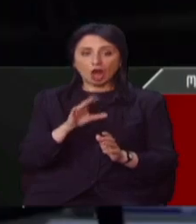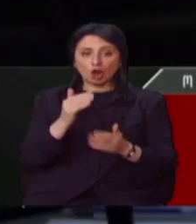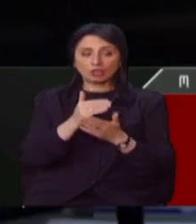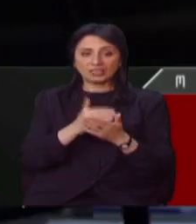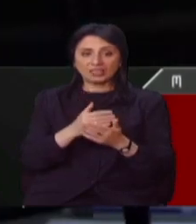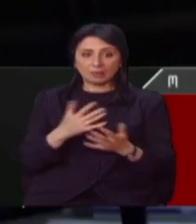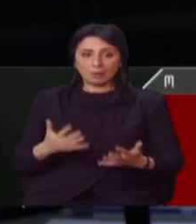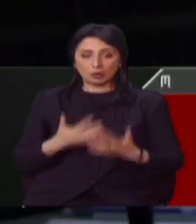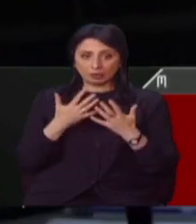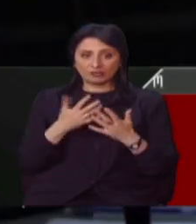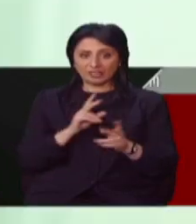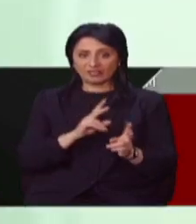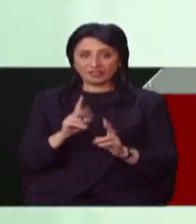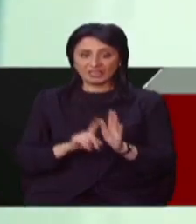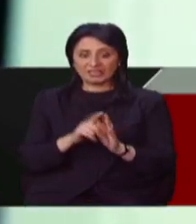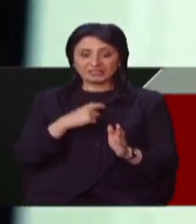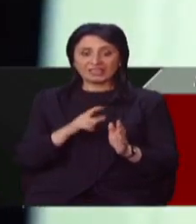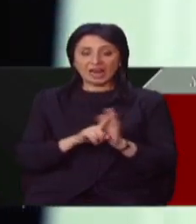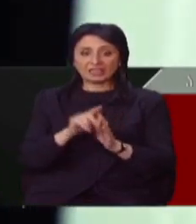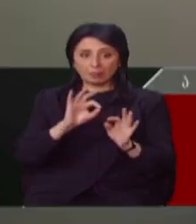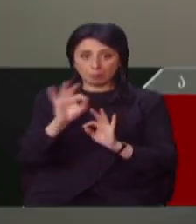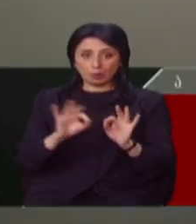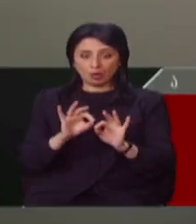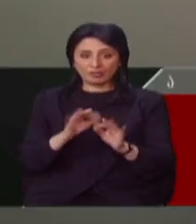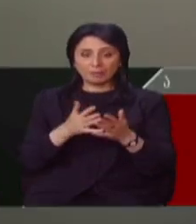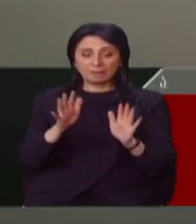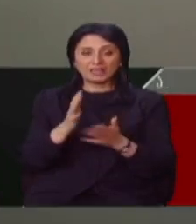ჩართვის მოტივაციას, ვინაიდან სტარტაპს საწყის ეტაპზე